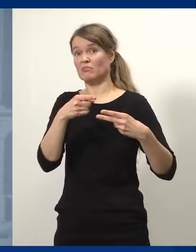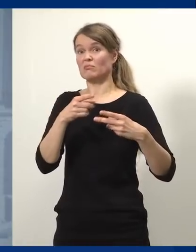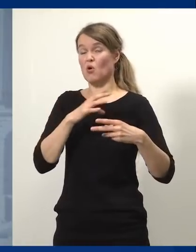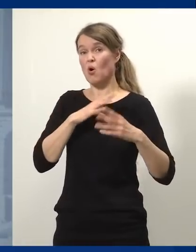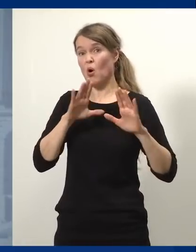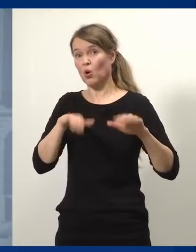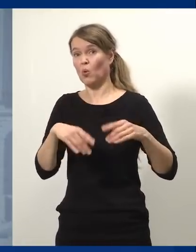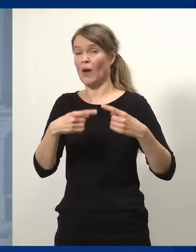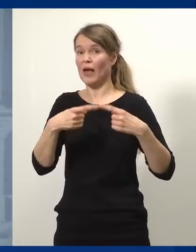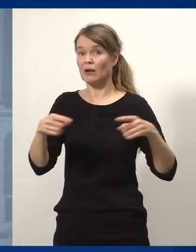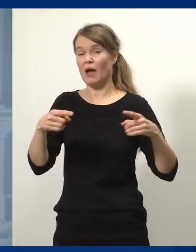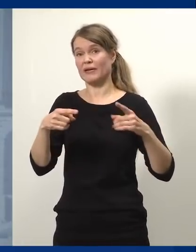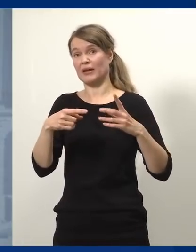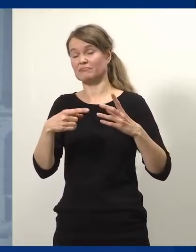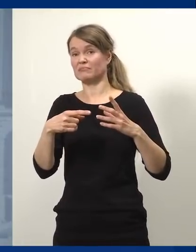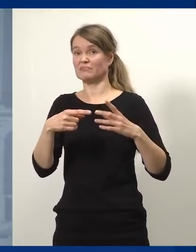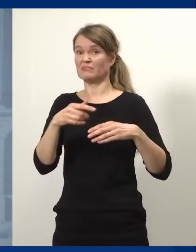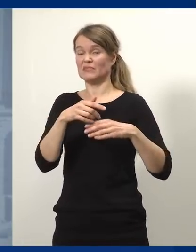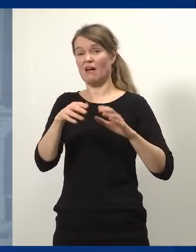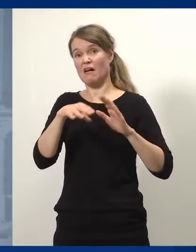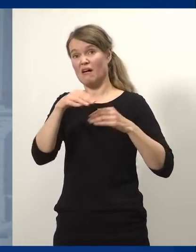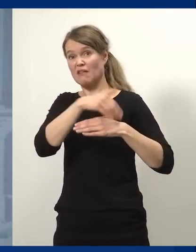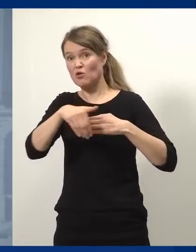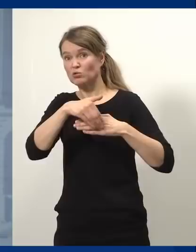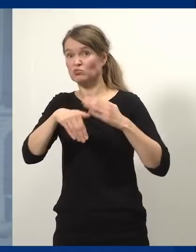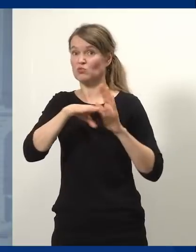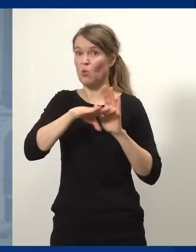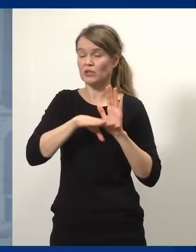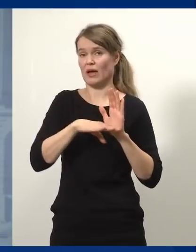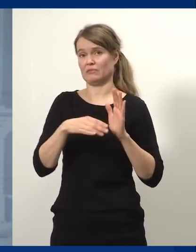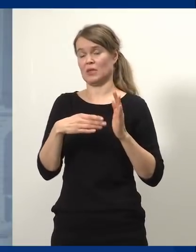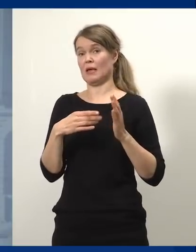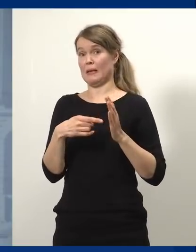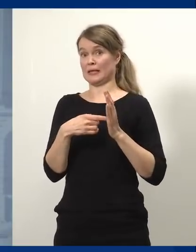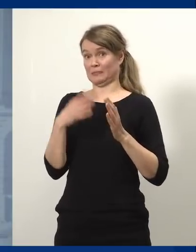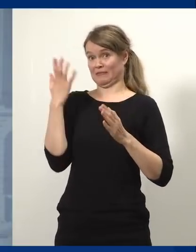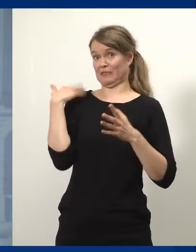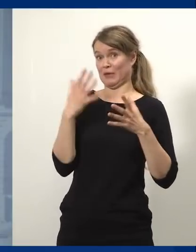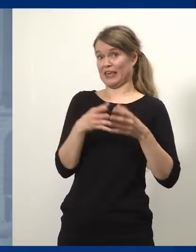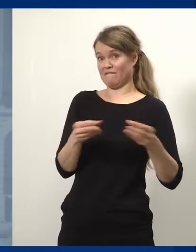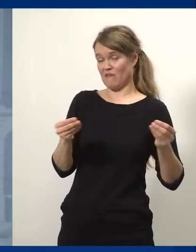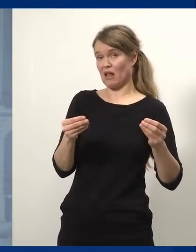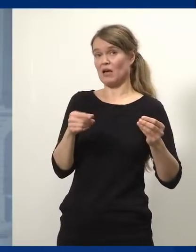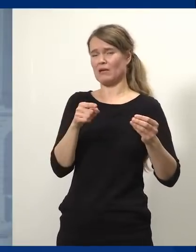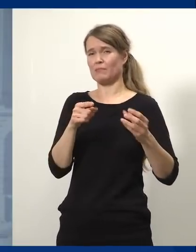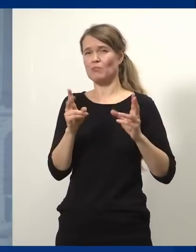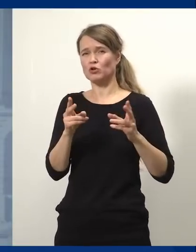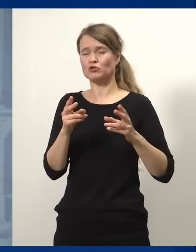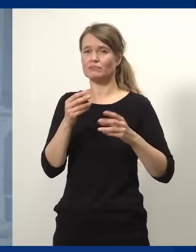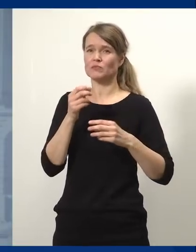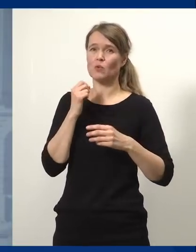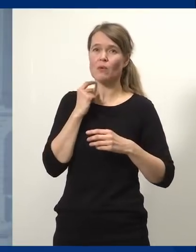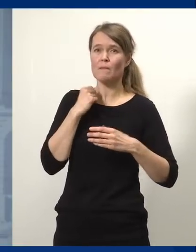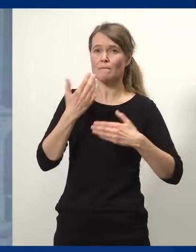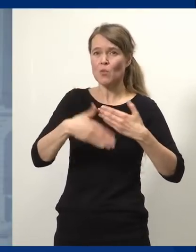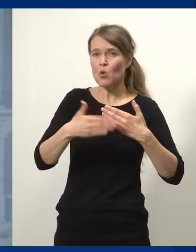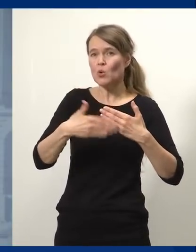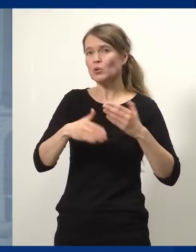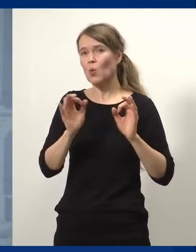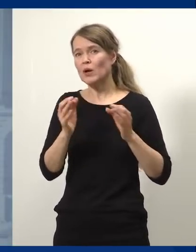viime keväänä tämän täyssulun osalta, kuin sen jälkeen sitten näitä anniskeluaikoja, aukioloaikoja ja